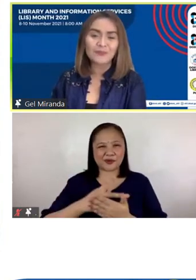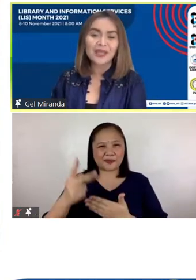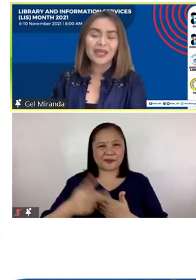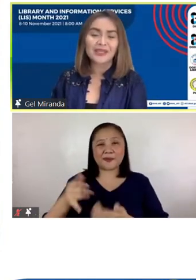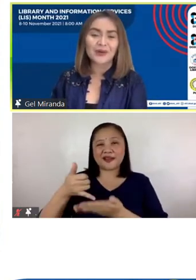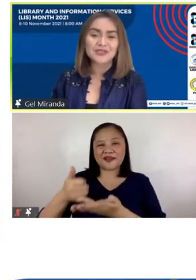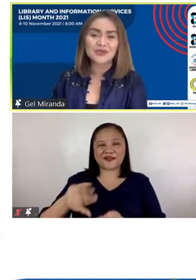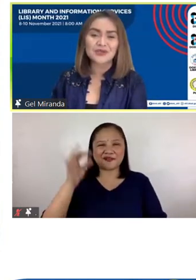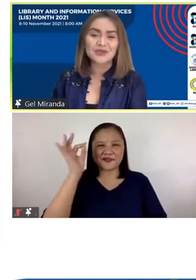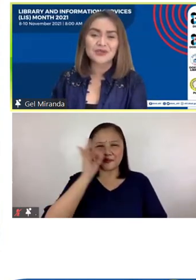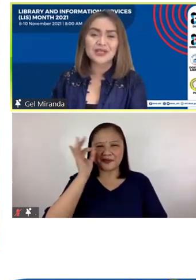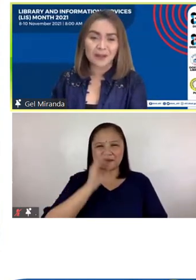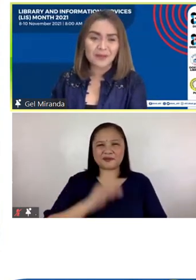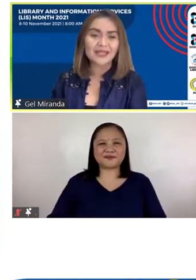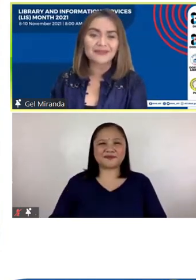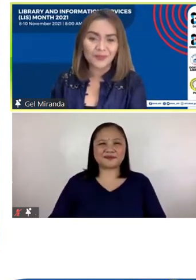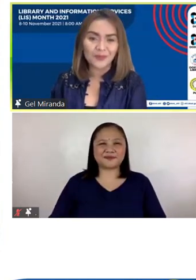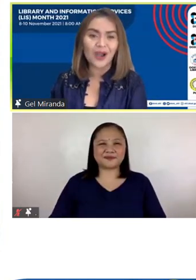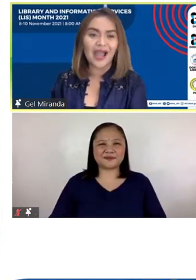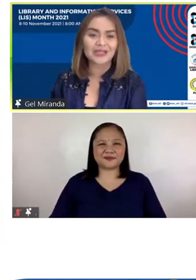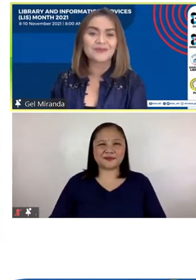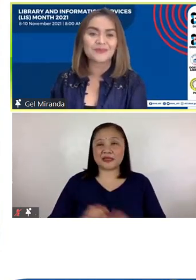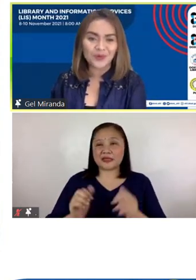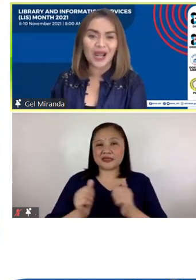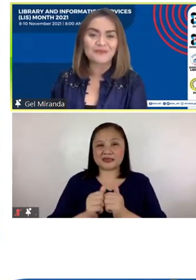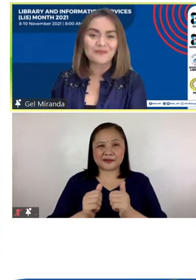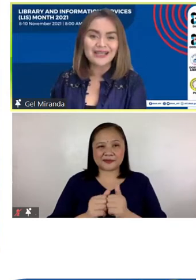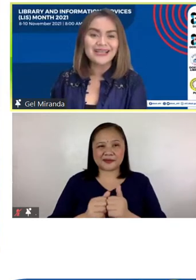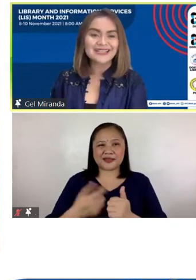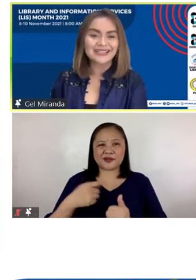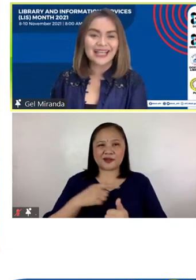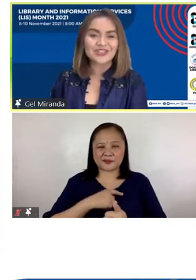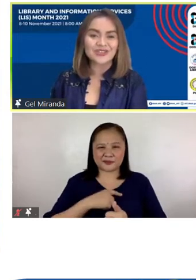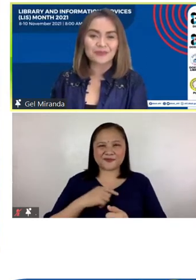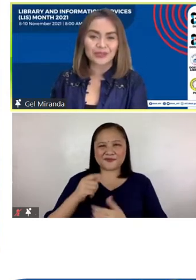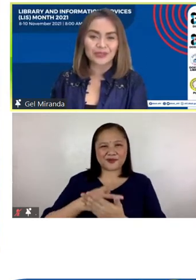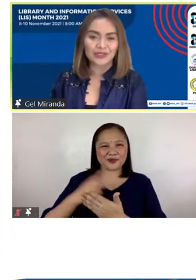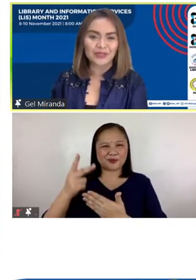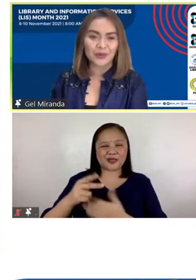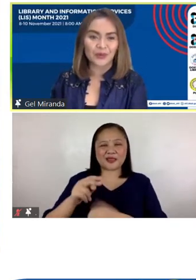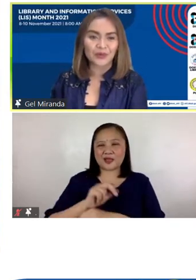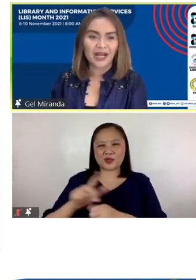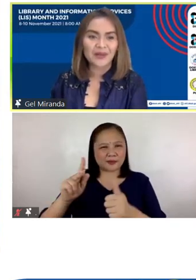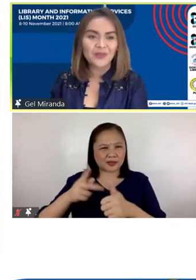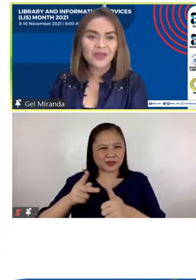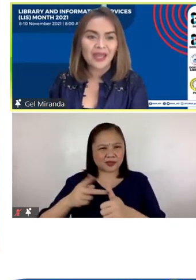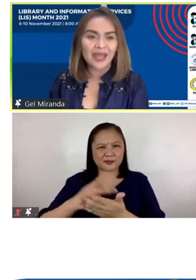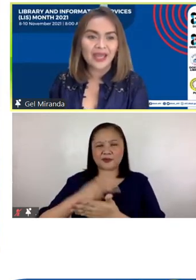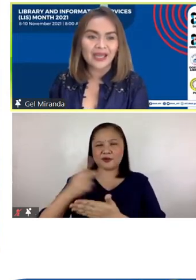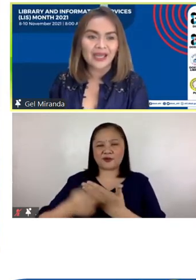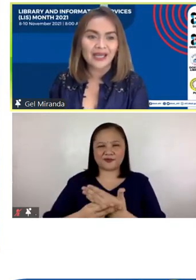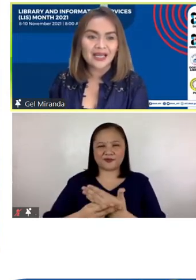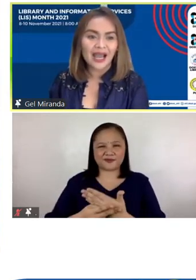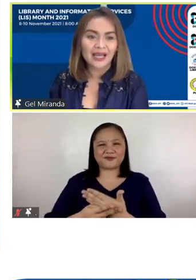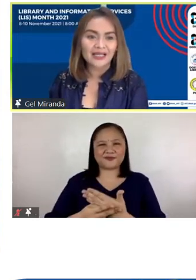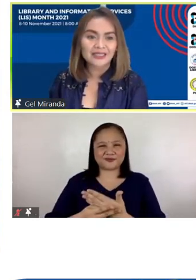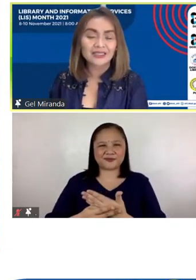Filipino, and also nasama na rin po ang ating programa sa National Priority Program.